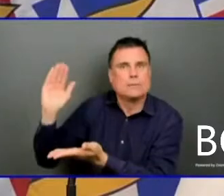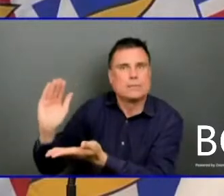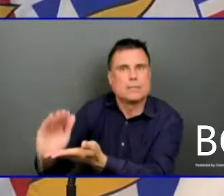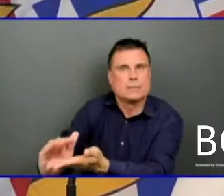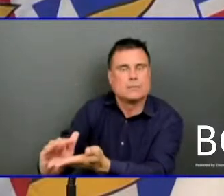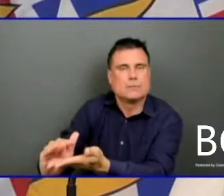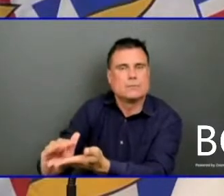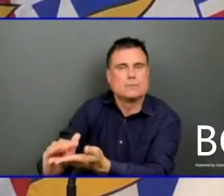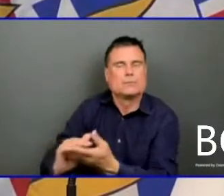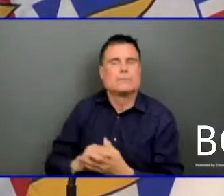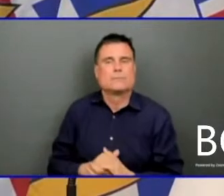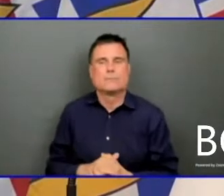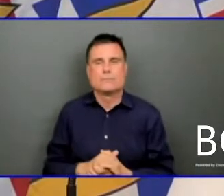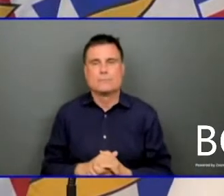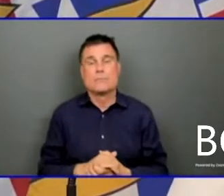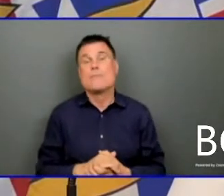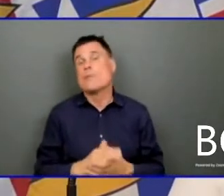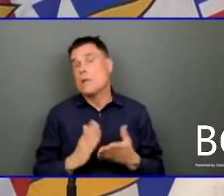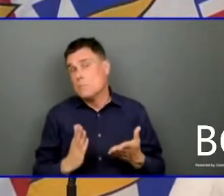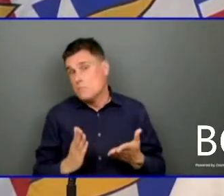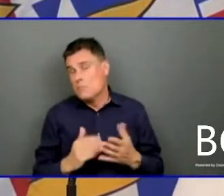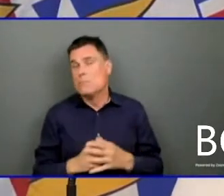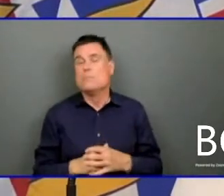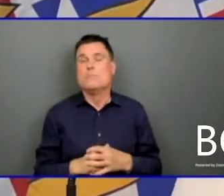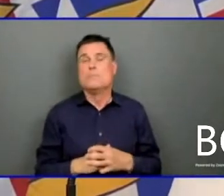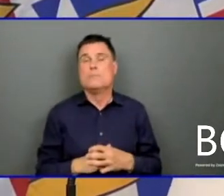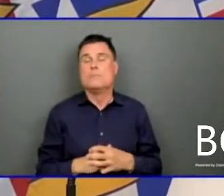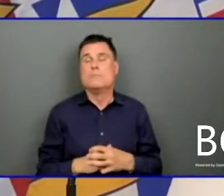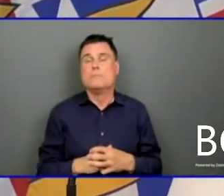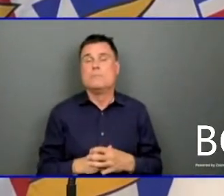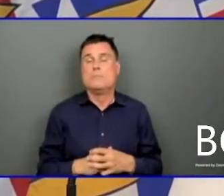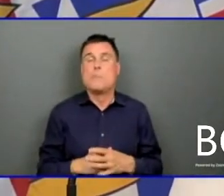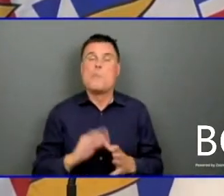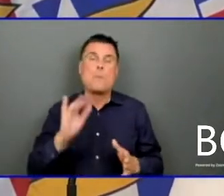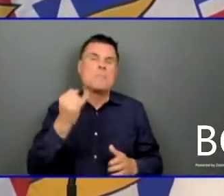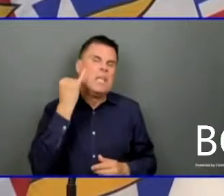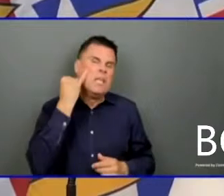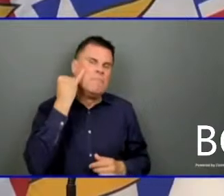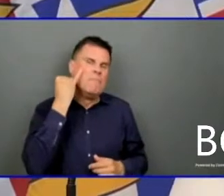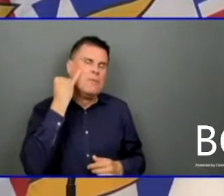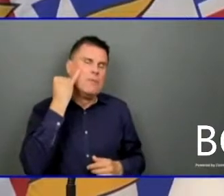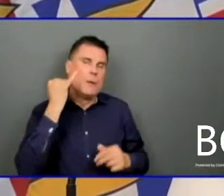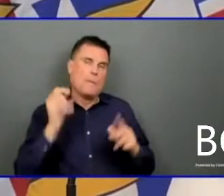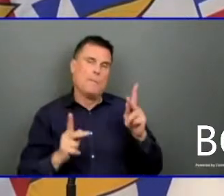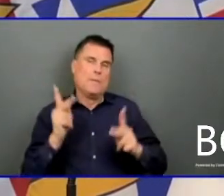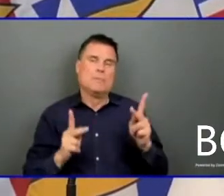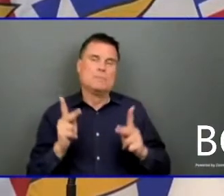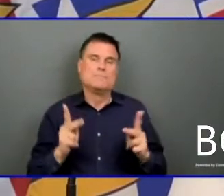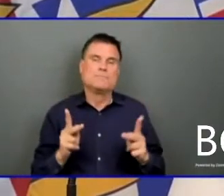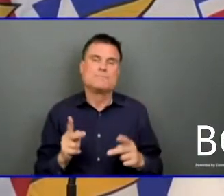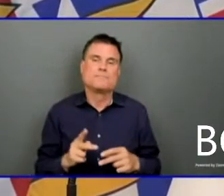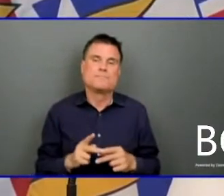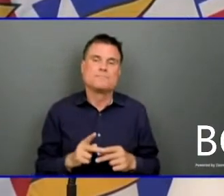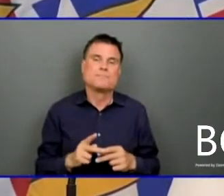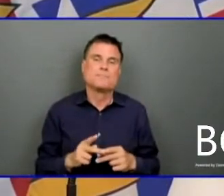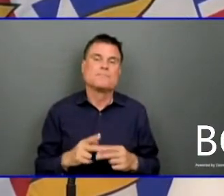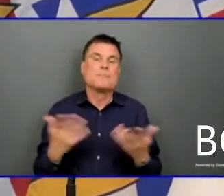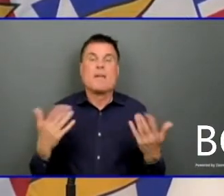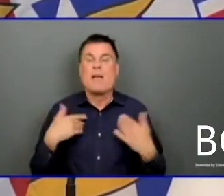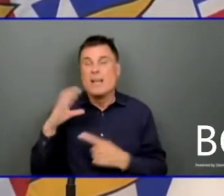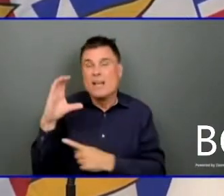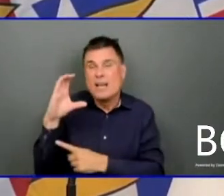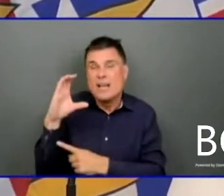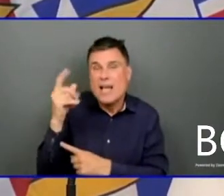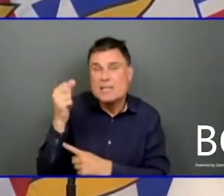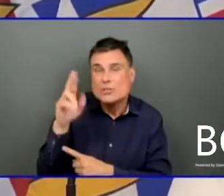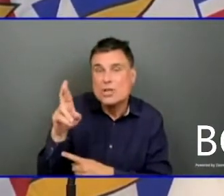子们也就会保护了。那么这样的话，整个社区的传播下降了。所以这样的话，成年人他说是很重